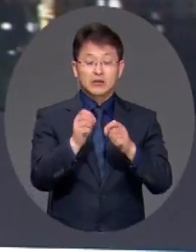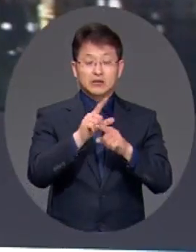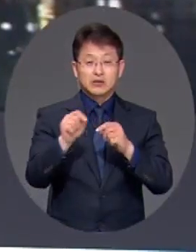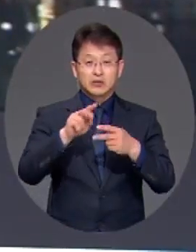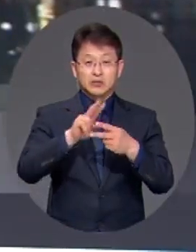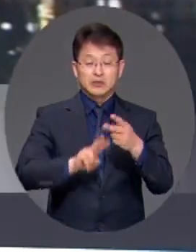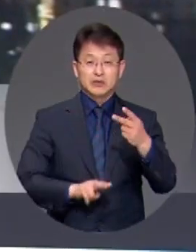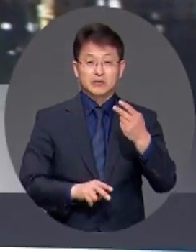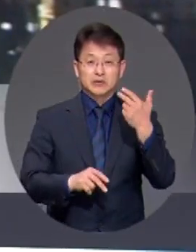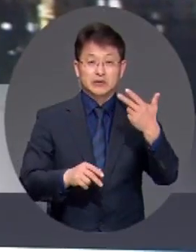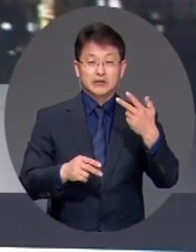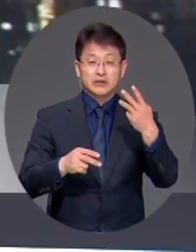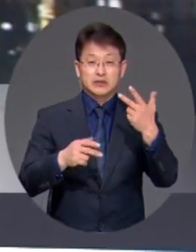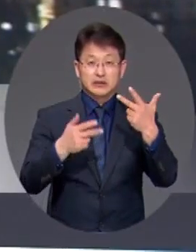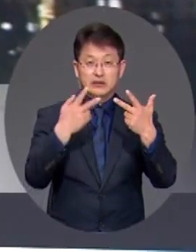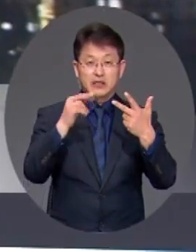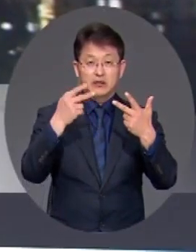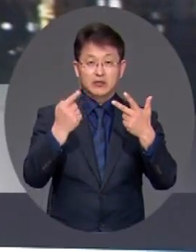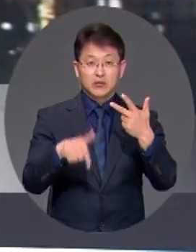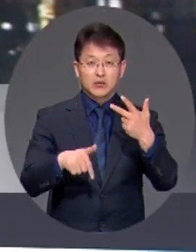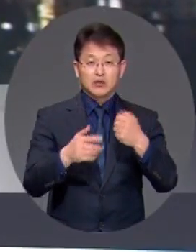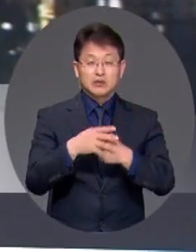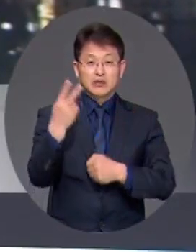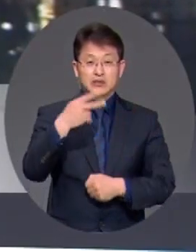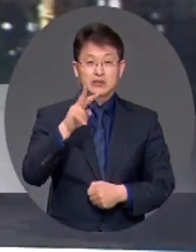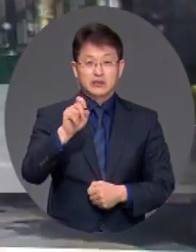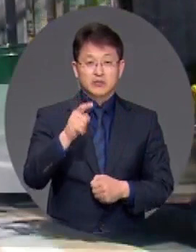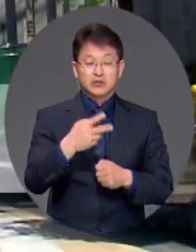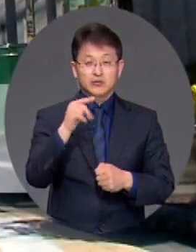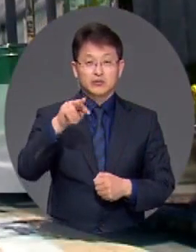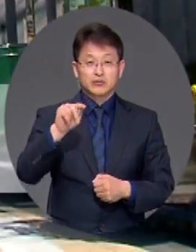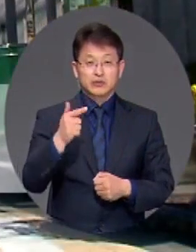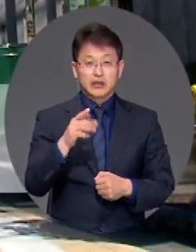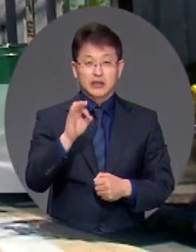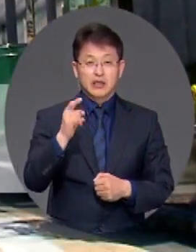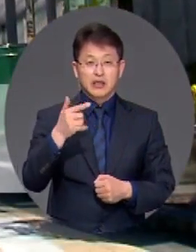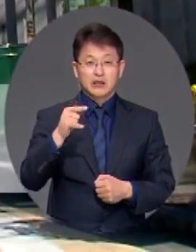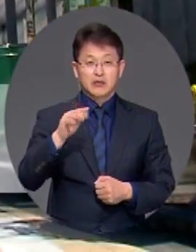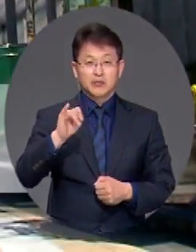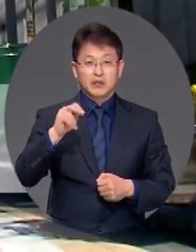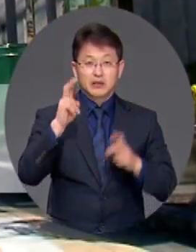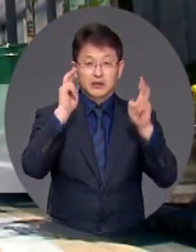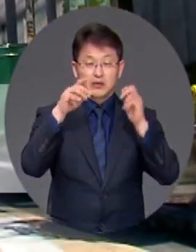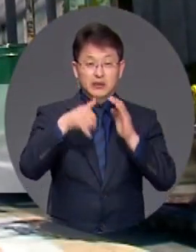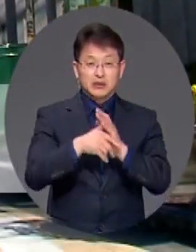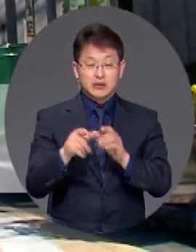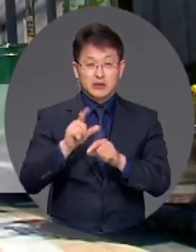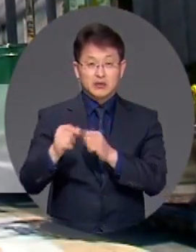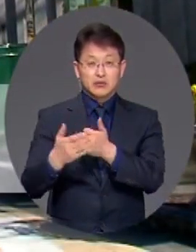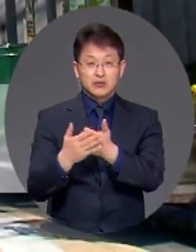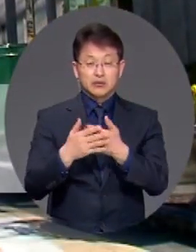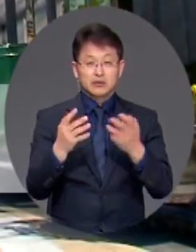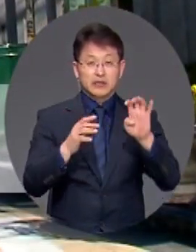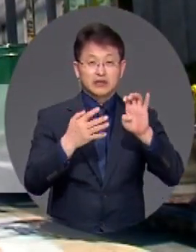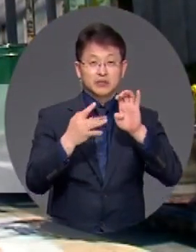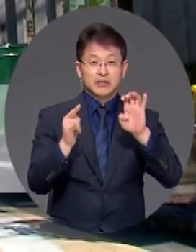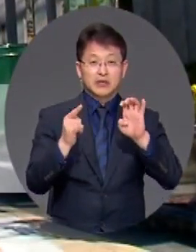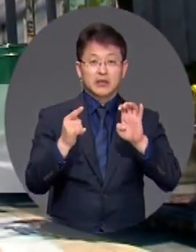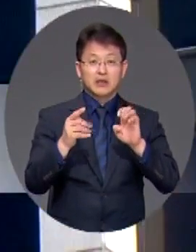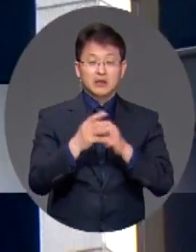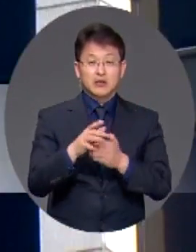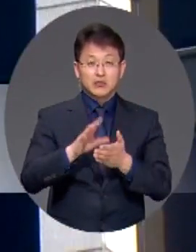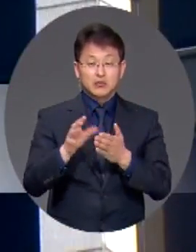창원지방법원 형사 7단독은 지난 2021년 두산 애노빌리티 공장에서 협력업체 40대 노동자가